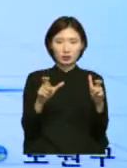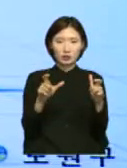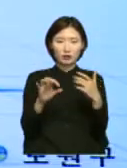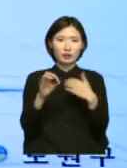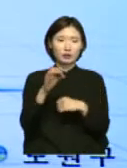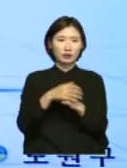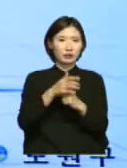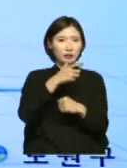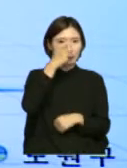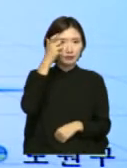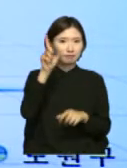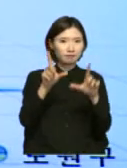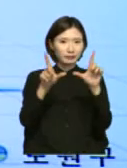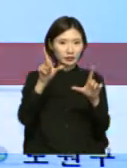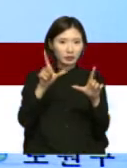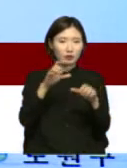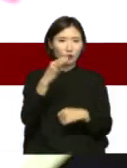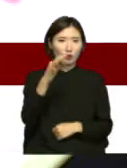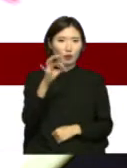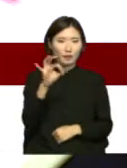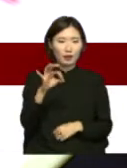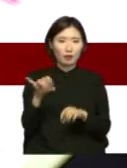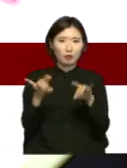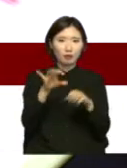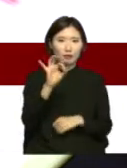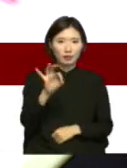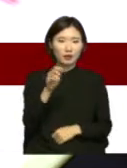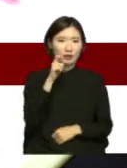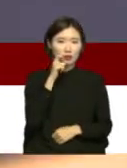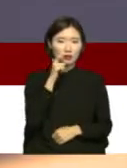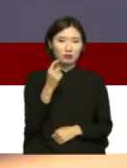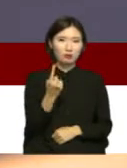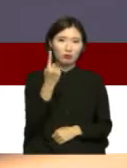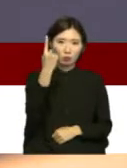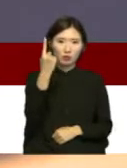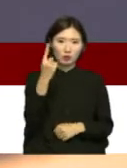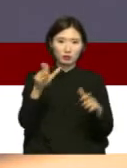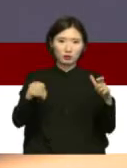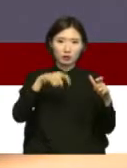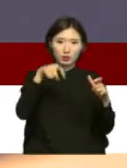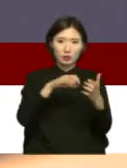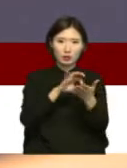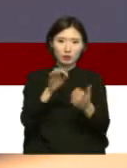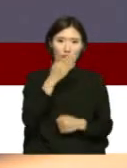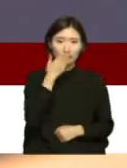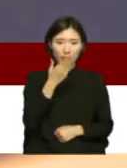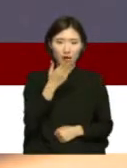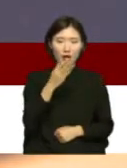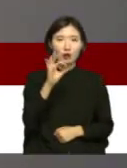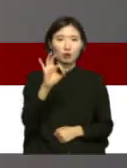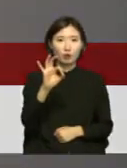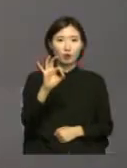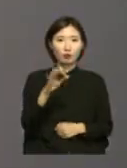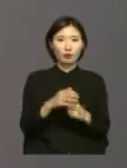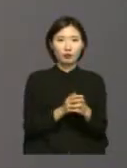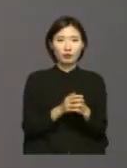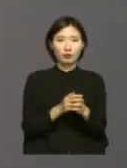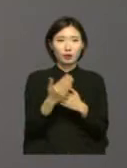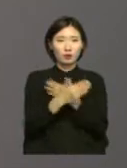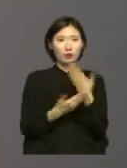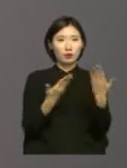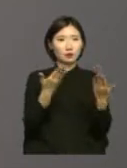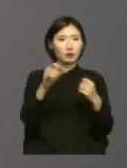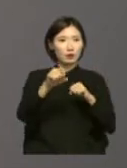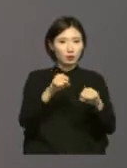가상화폐 노원의 인기가 높아지고 있습니다. 지역화폐 노원은 지역 내에서 이용 가능한 화폐 개념입니다.